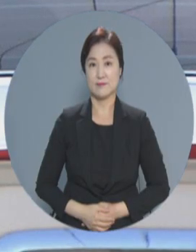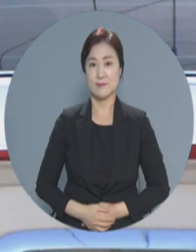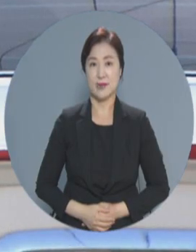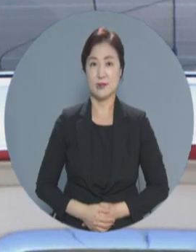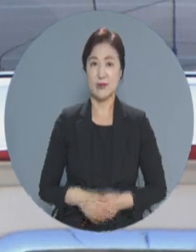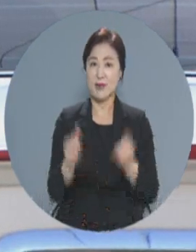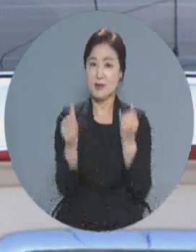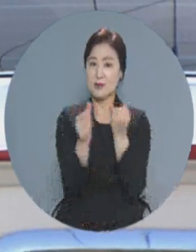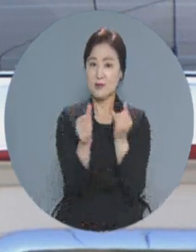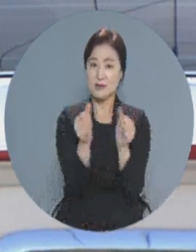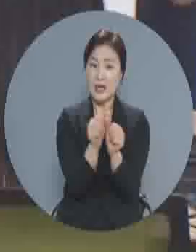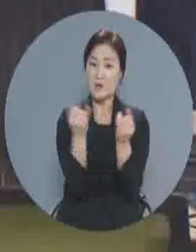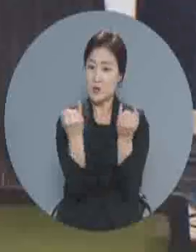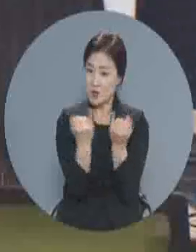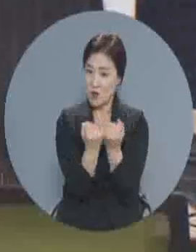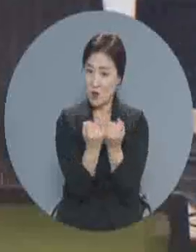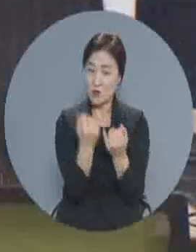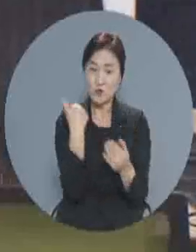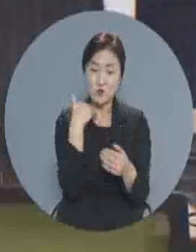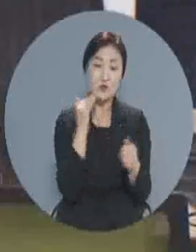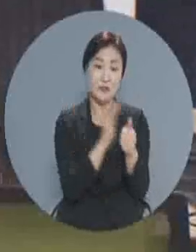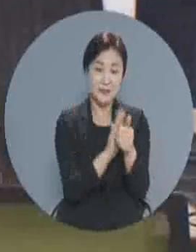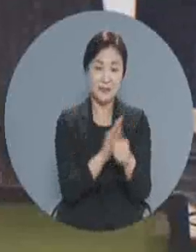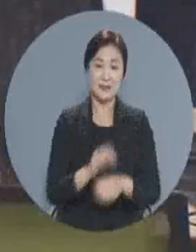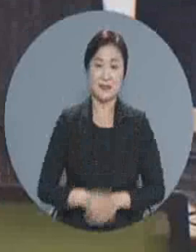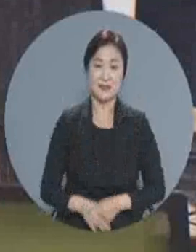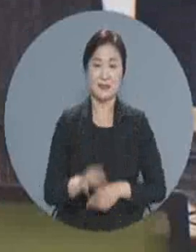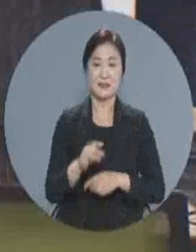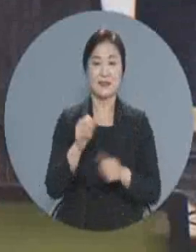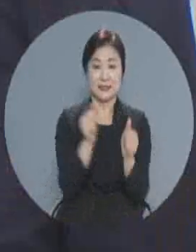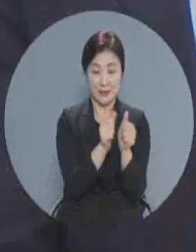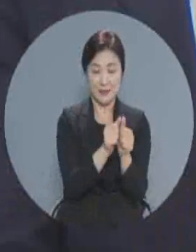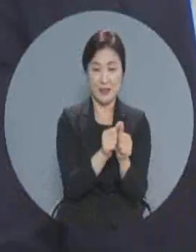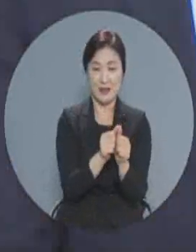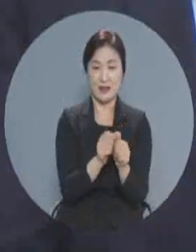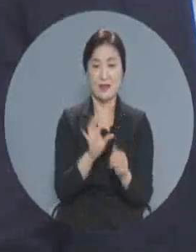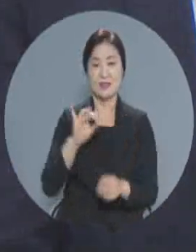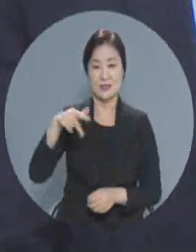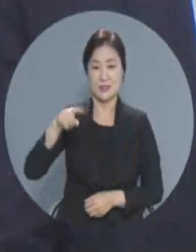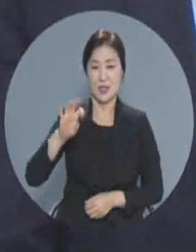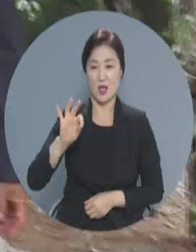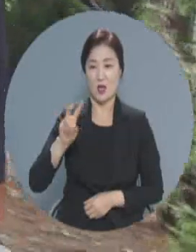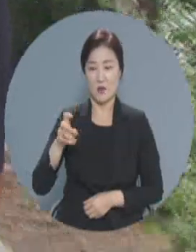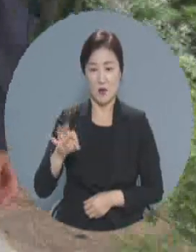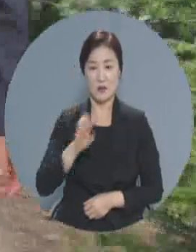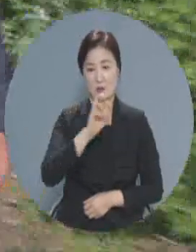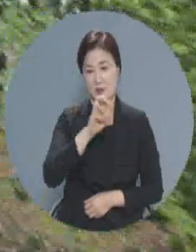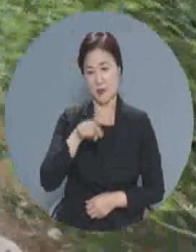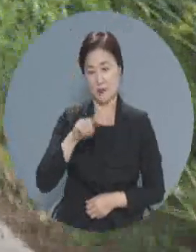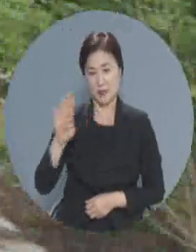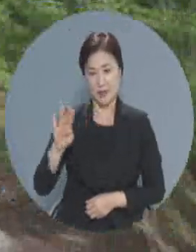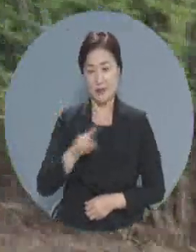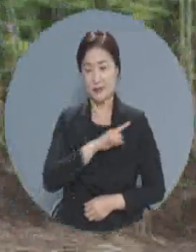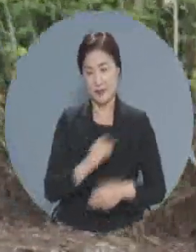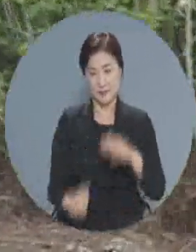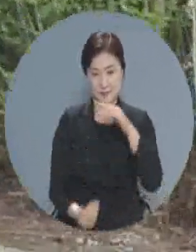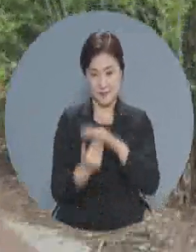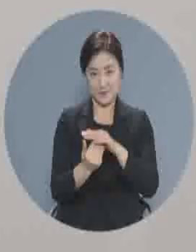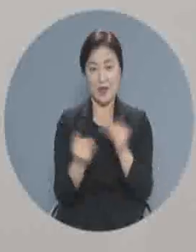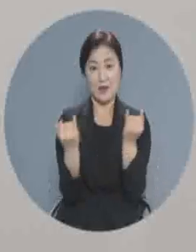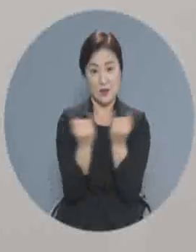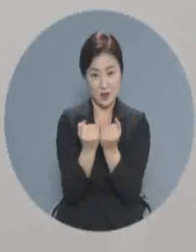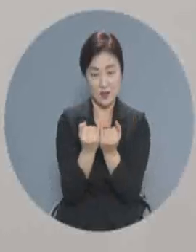후보 서너 들은 남성 가운데 2.0 후가 38.4% 로 가장 높았고 여성 가운데서는 이낙연